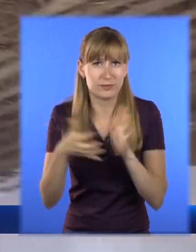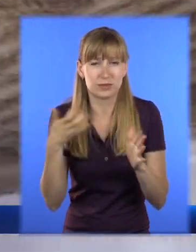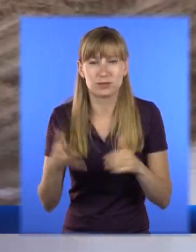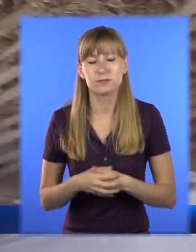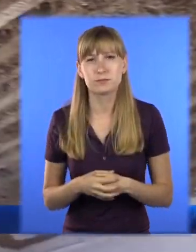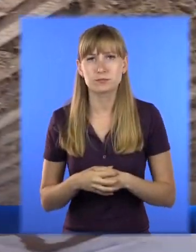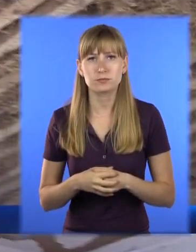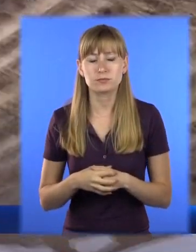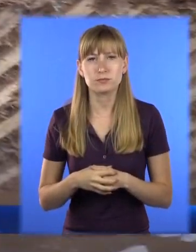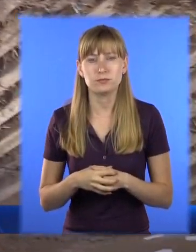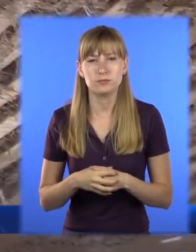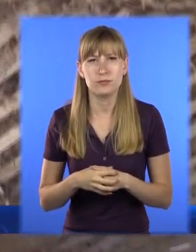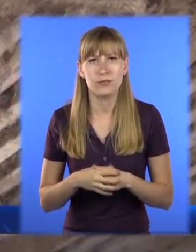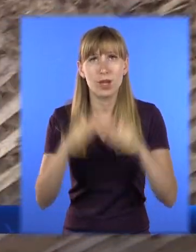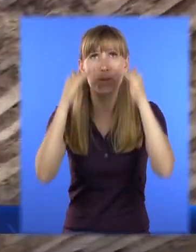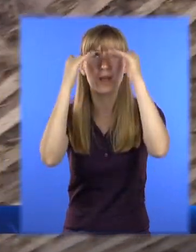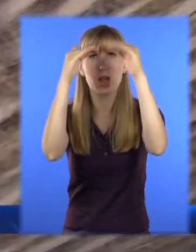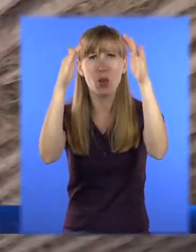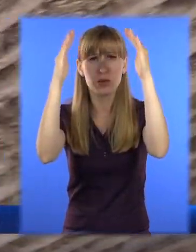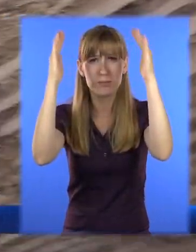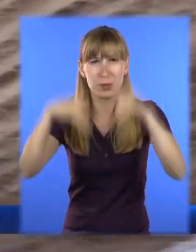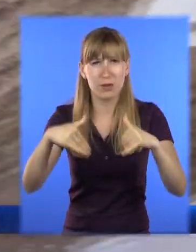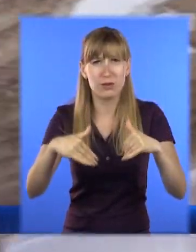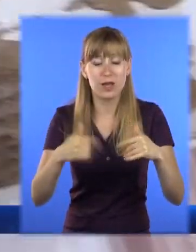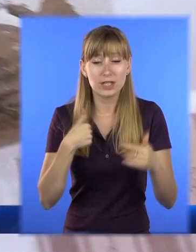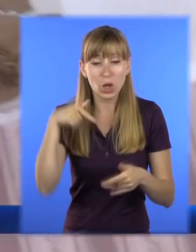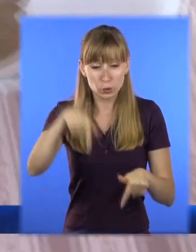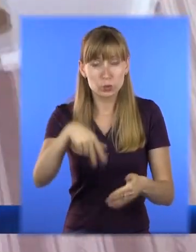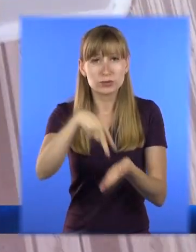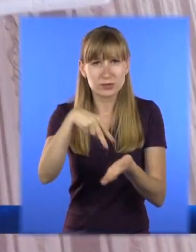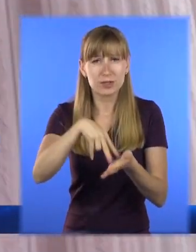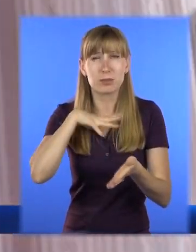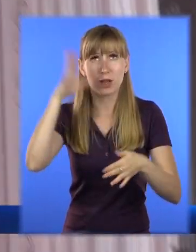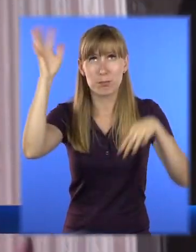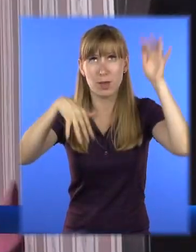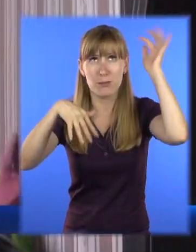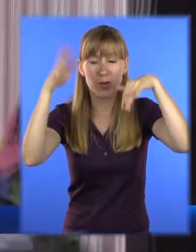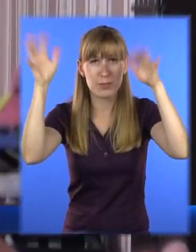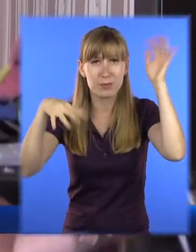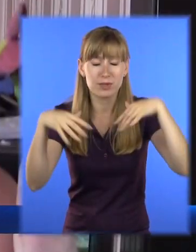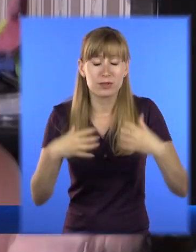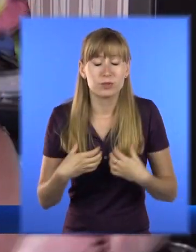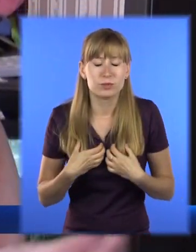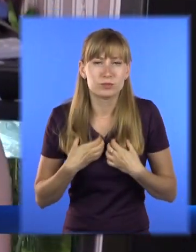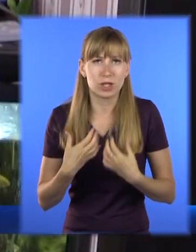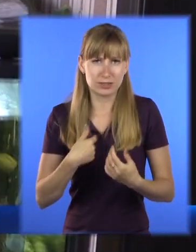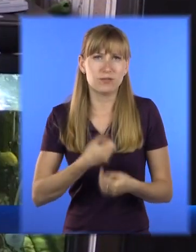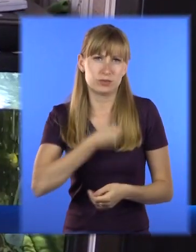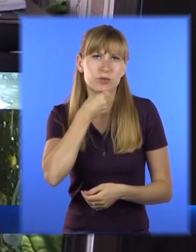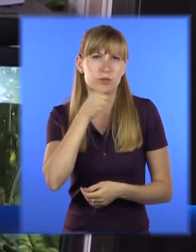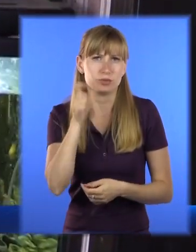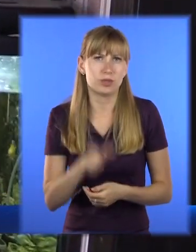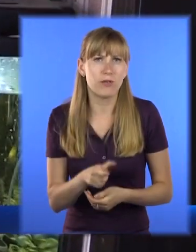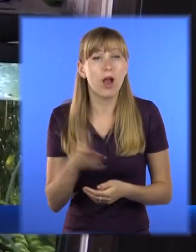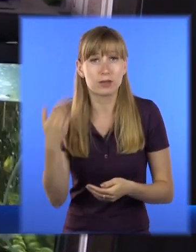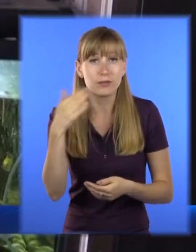Де впав весь потолок? Я тут стояла, мені все на голову, все попадало. Це, ну, я то взрослий чоловік, давайте